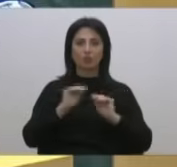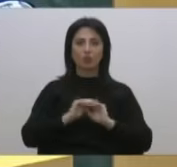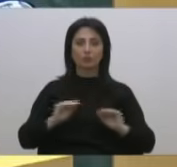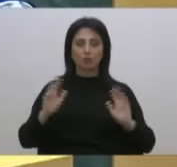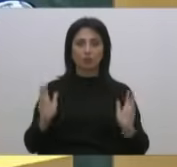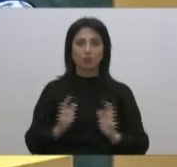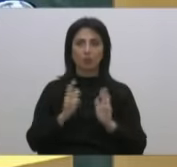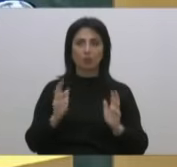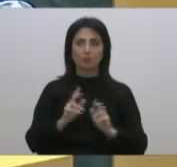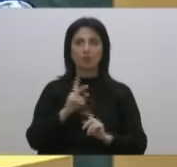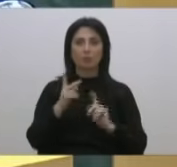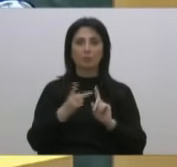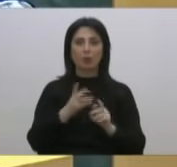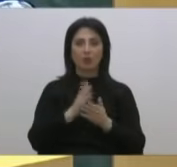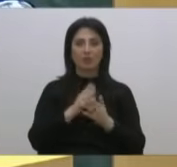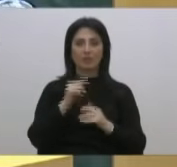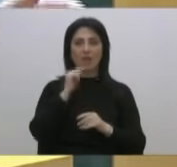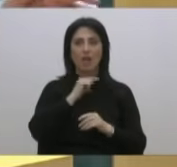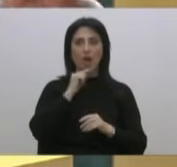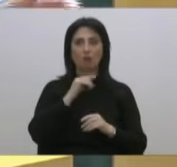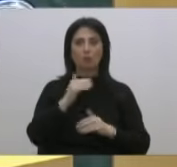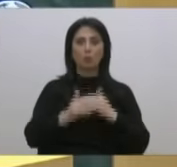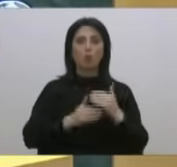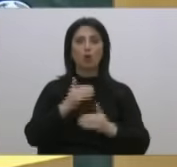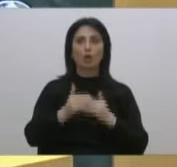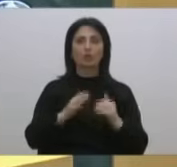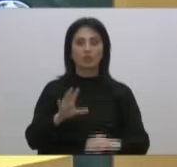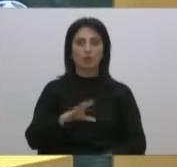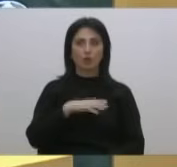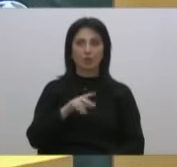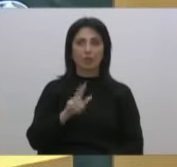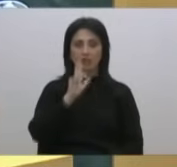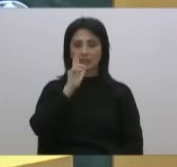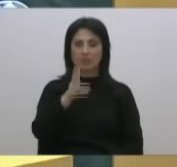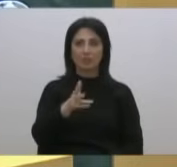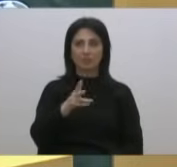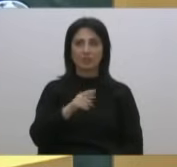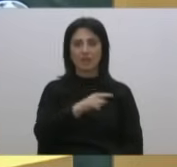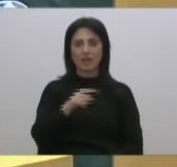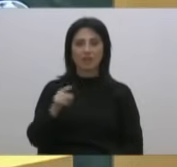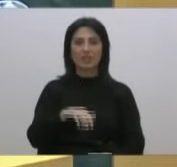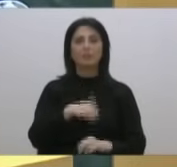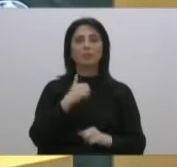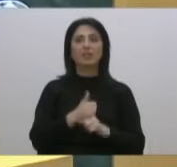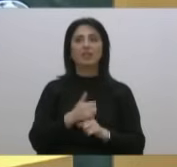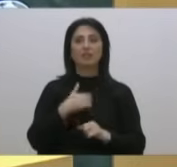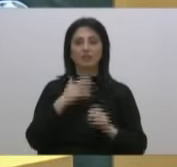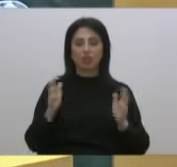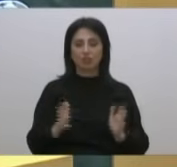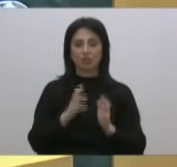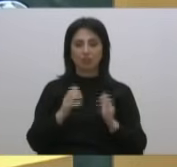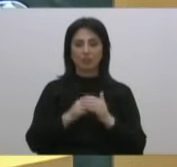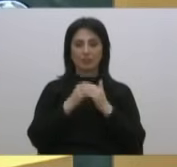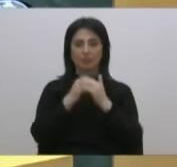მშვიდობის შენარჩუნება. Და მეორე, ეს არის ეკონომიკური პროგრესი, რომელიც ჰქონდა ამ სამი წლის განმავლობაში. Მთავარია ჩვენ